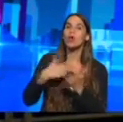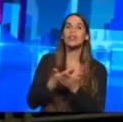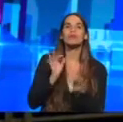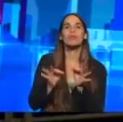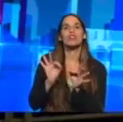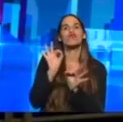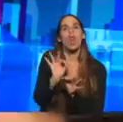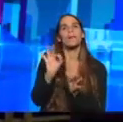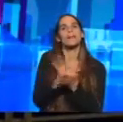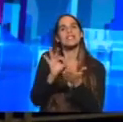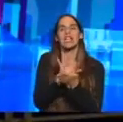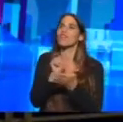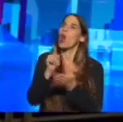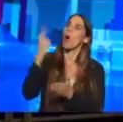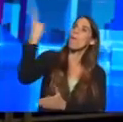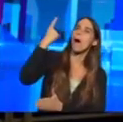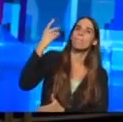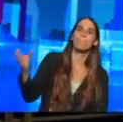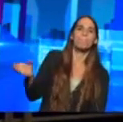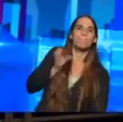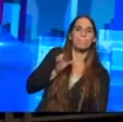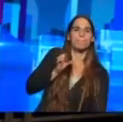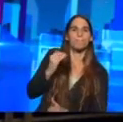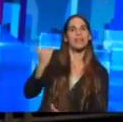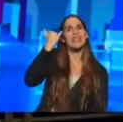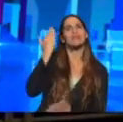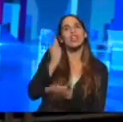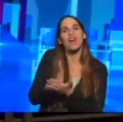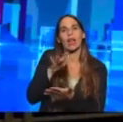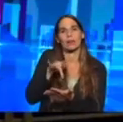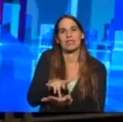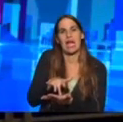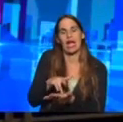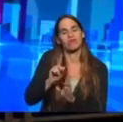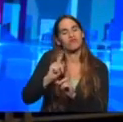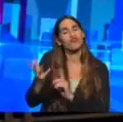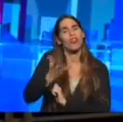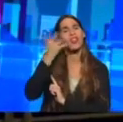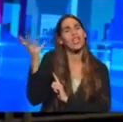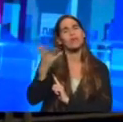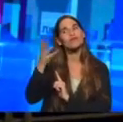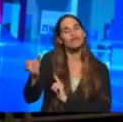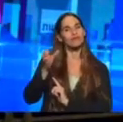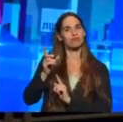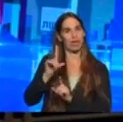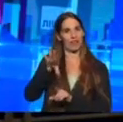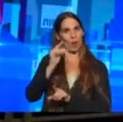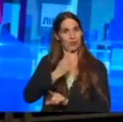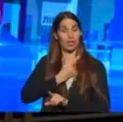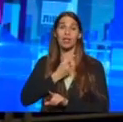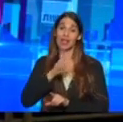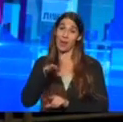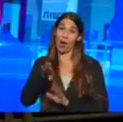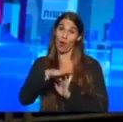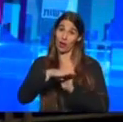של משרדו, ולא לקבל פקידים שכבר נמצאים במשרדים האלה שנים רבות. גם את החוק הזה היועץ